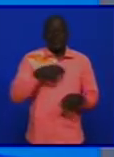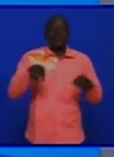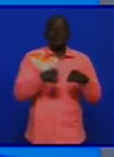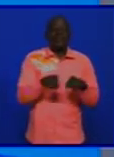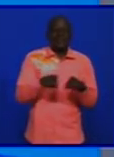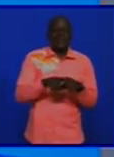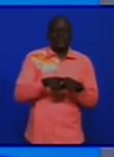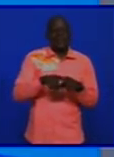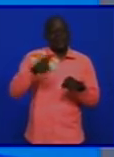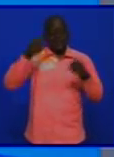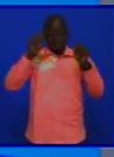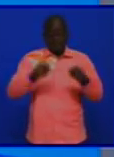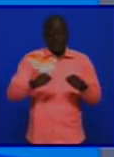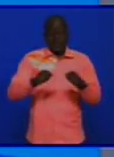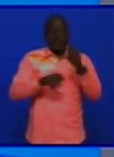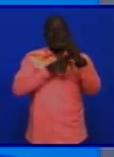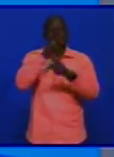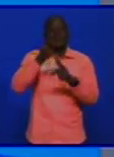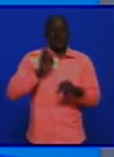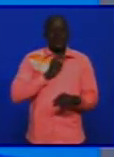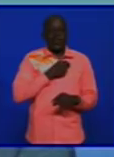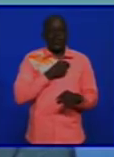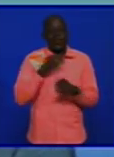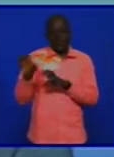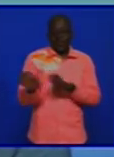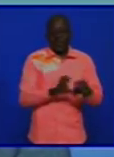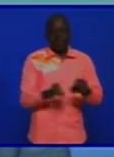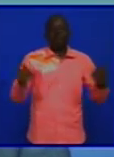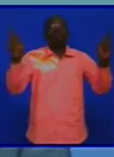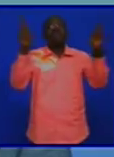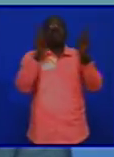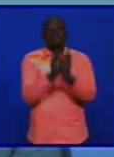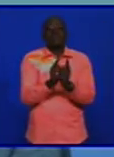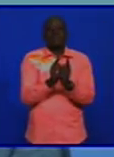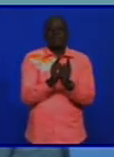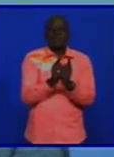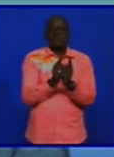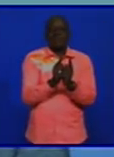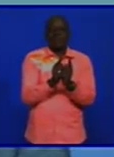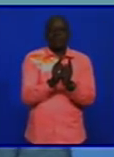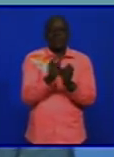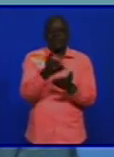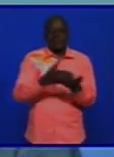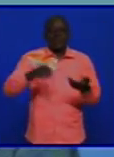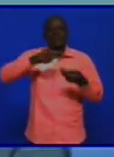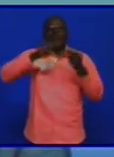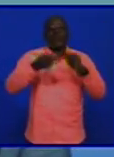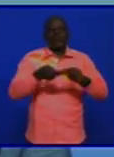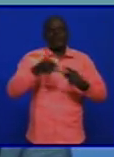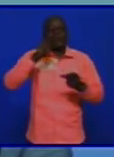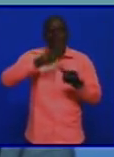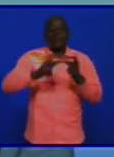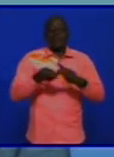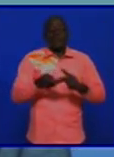public, nous organisons des séances, nous rencontrons un certain nombre de partenaires justement pour